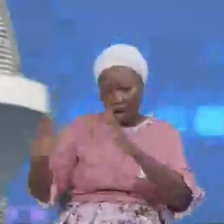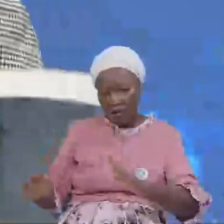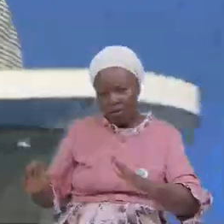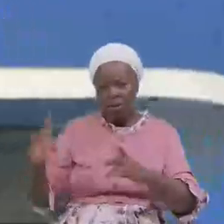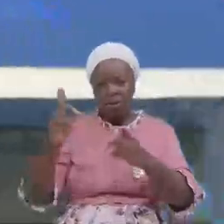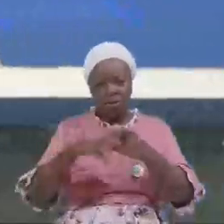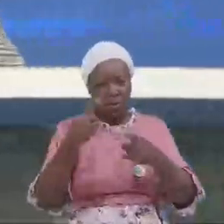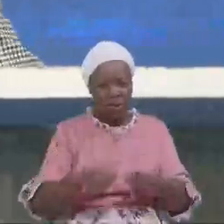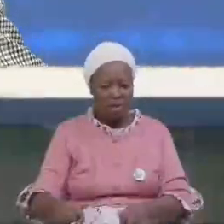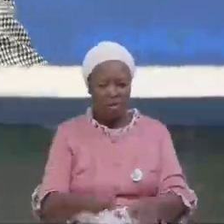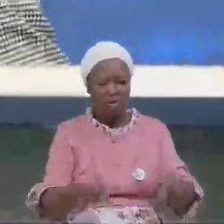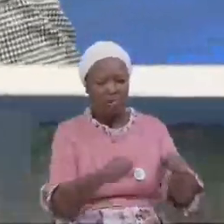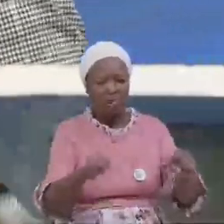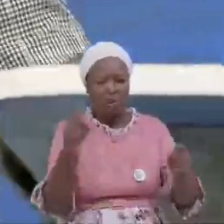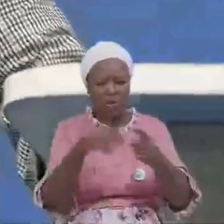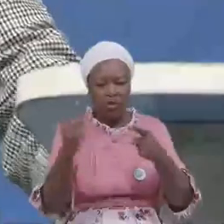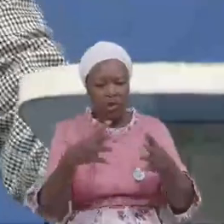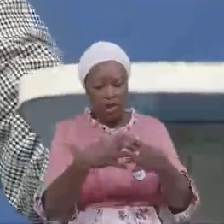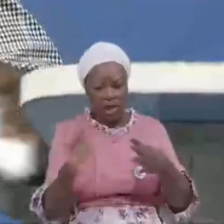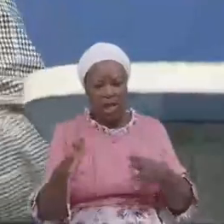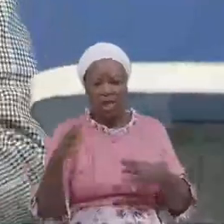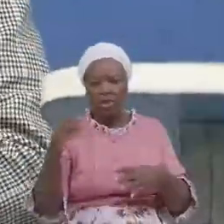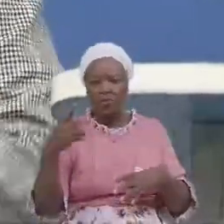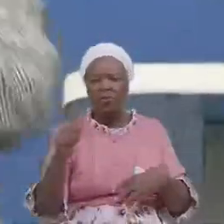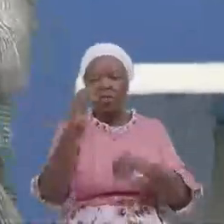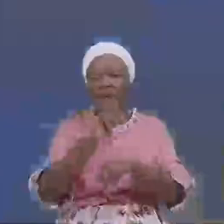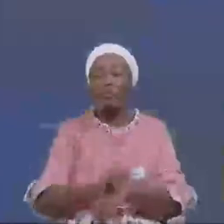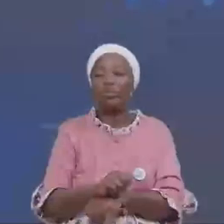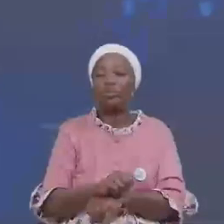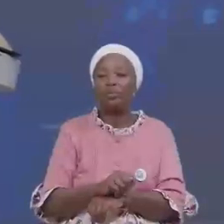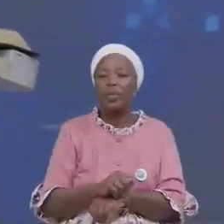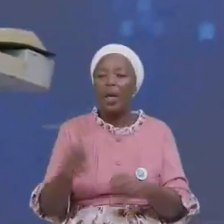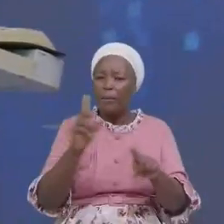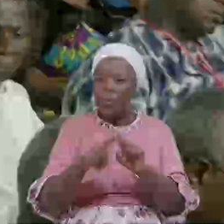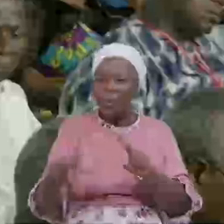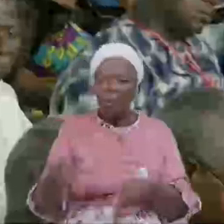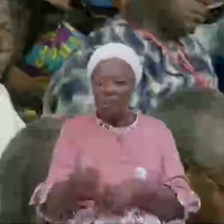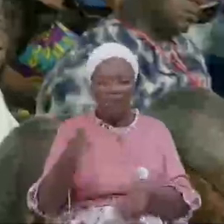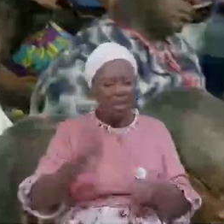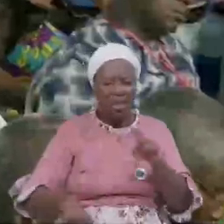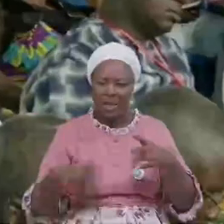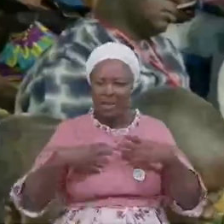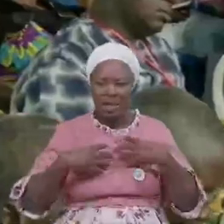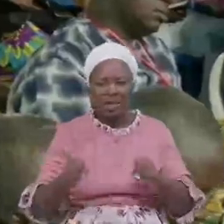dans la rue, et devant la porte du temple. Mais il ne pouvait pas le guérir.